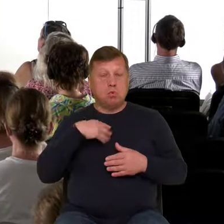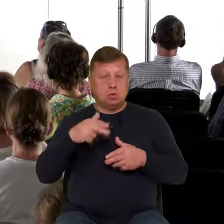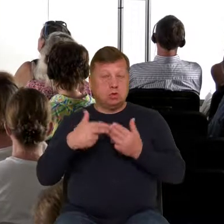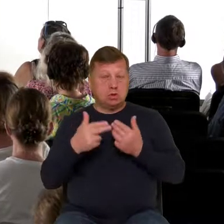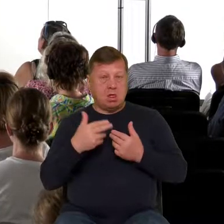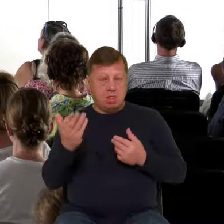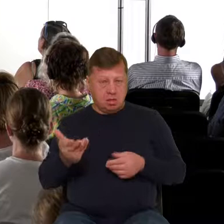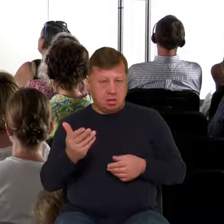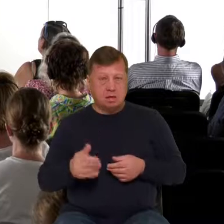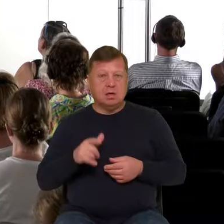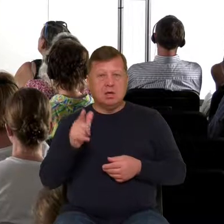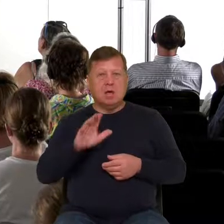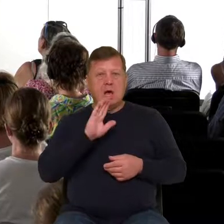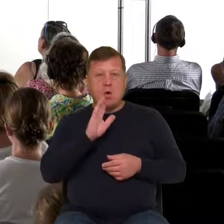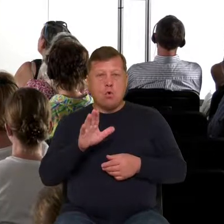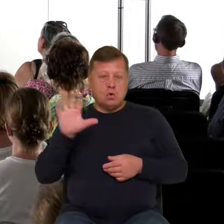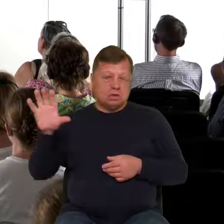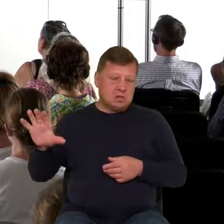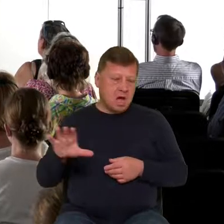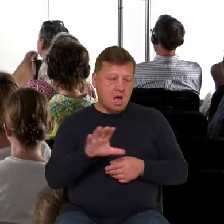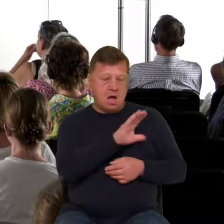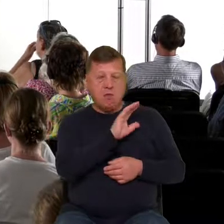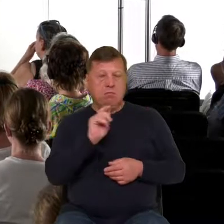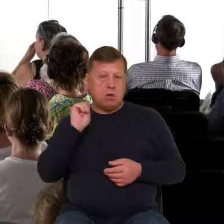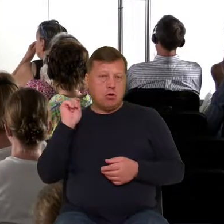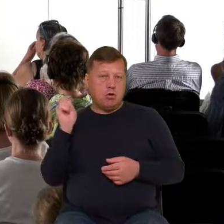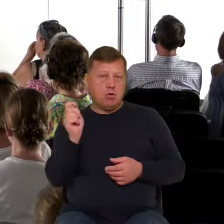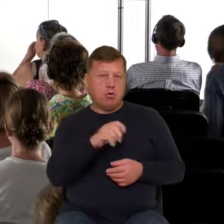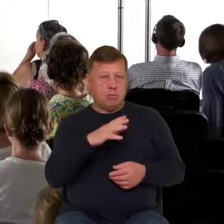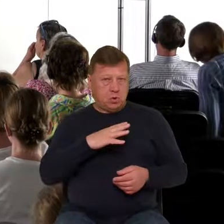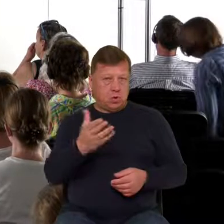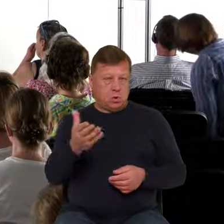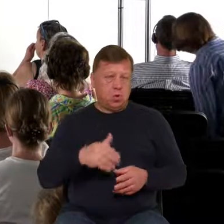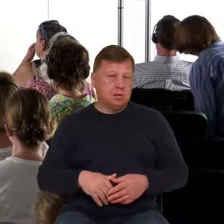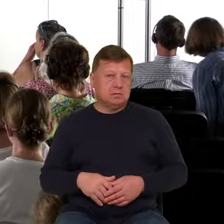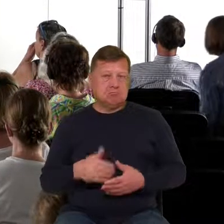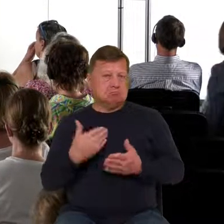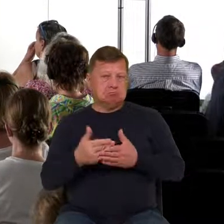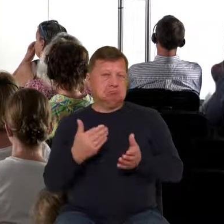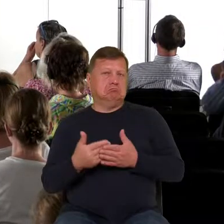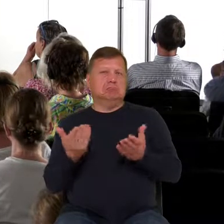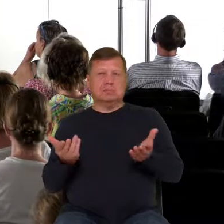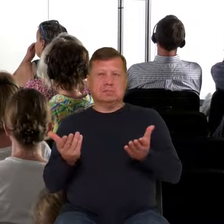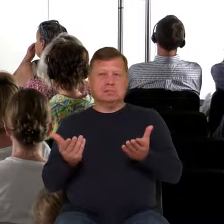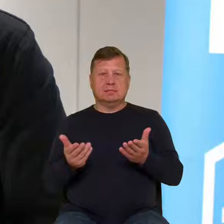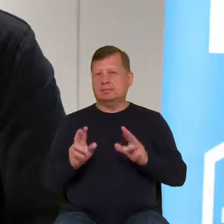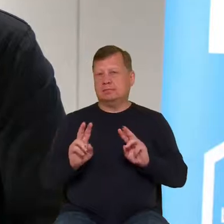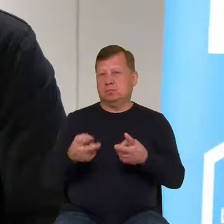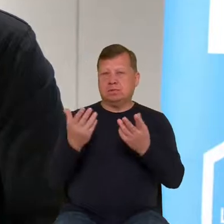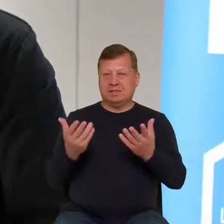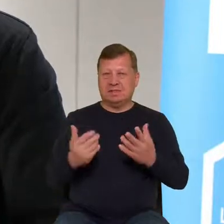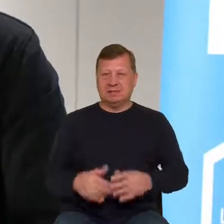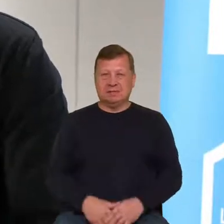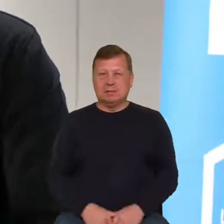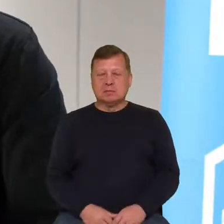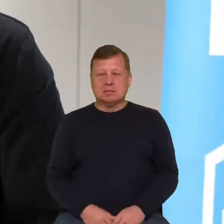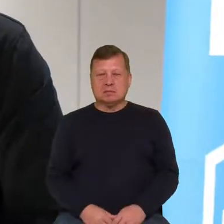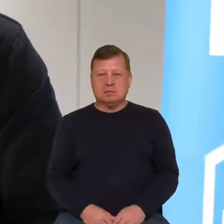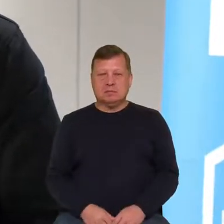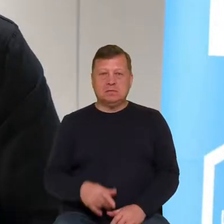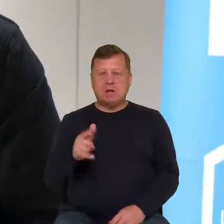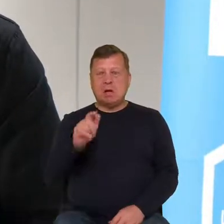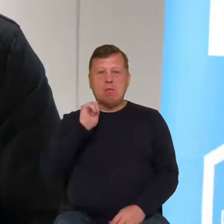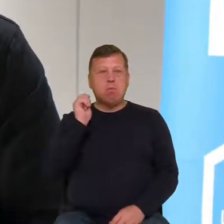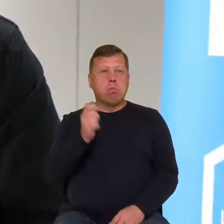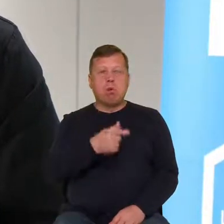na podróż przez Stany. Może opowiesz mi, co cię do tego doprowadziło i jak ta podróż